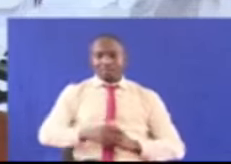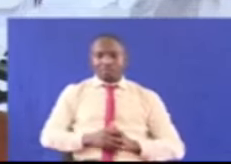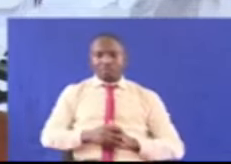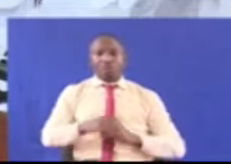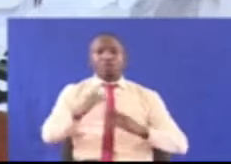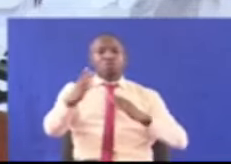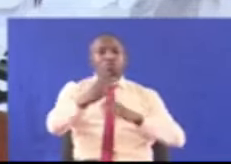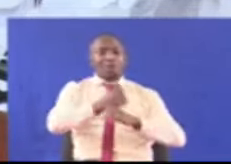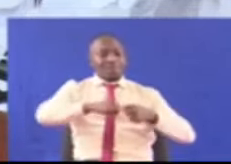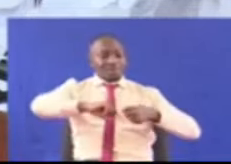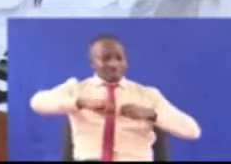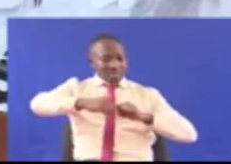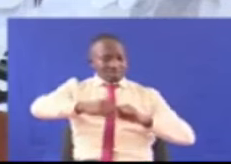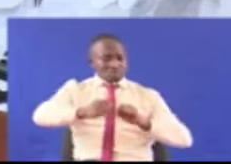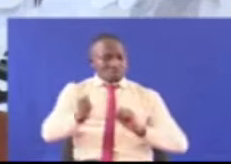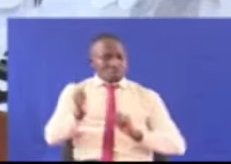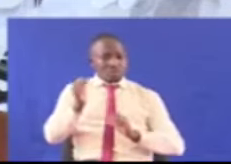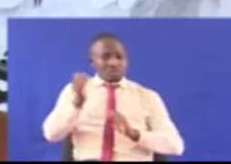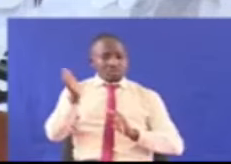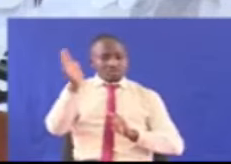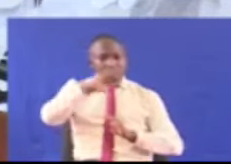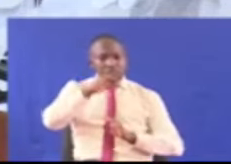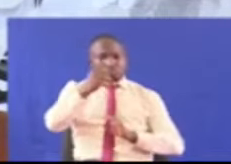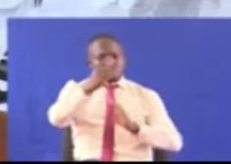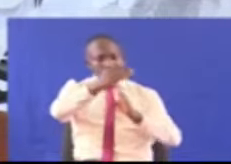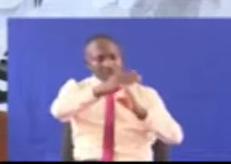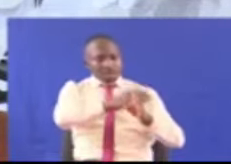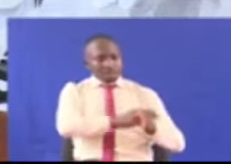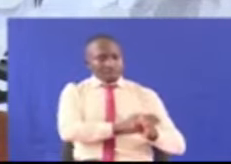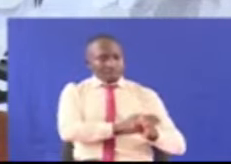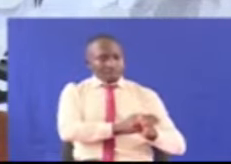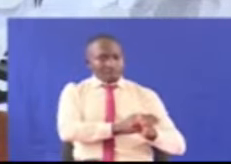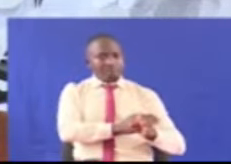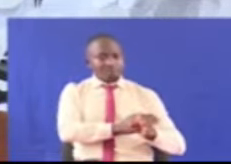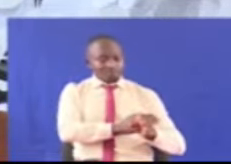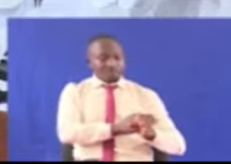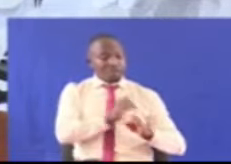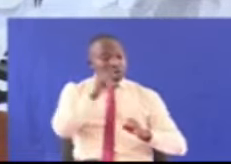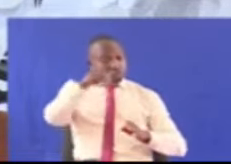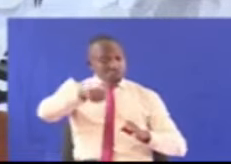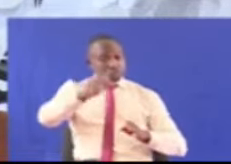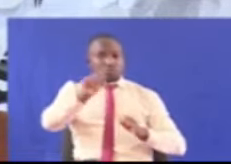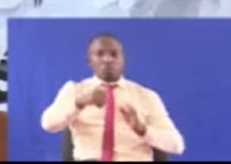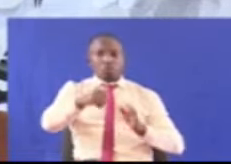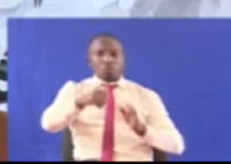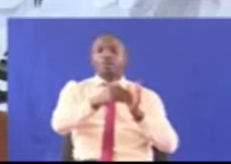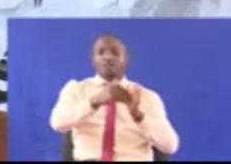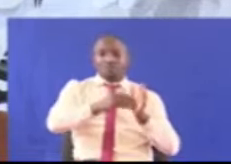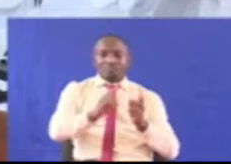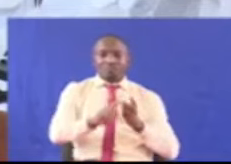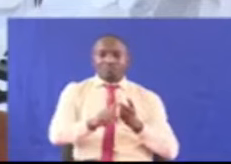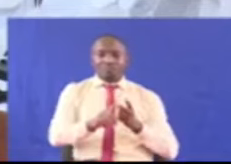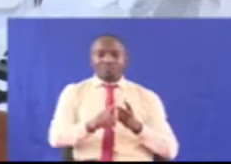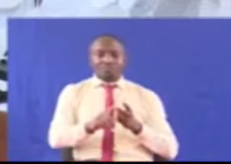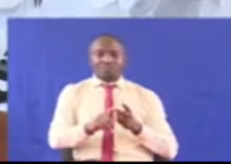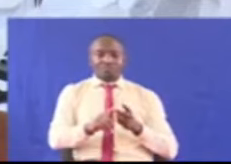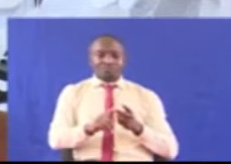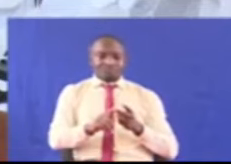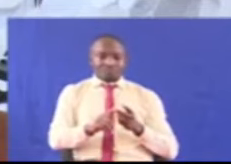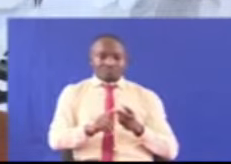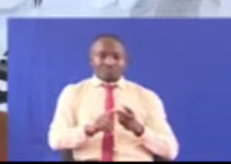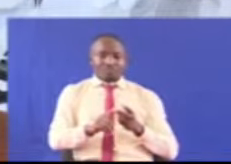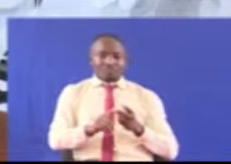Tulipata changamoto siku moja kabla, na nyinyi mmeona, na hiyo ndio udhaifu na jambo kusikitisha kwenye taifa